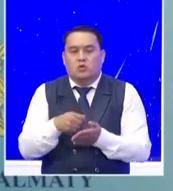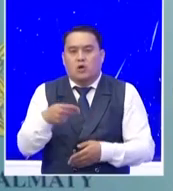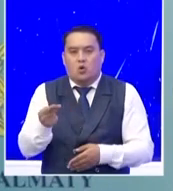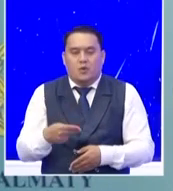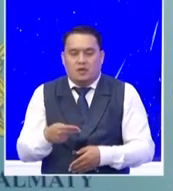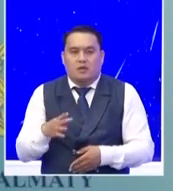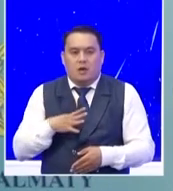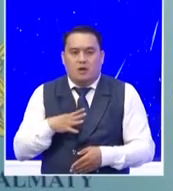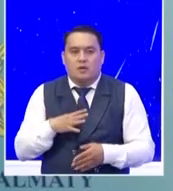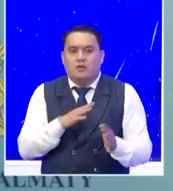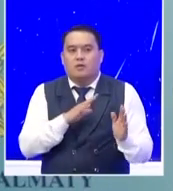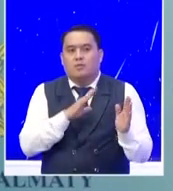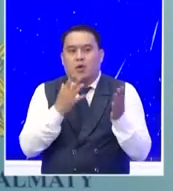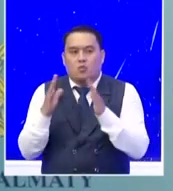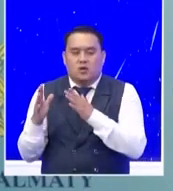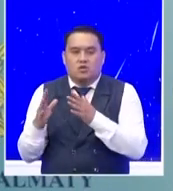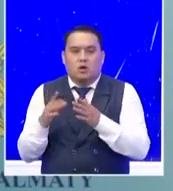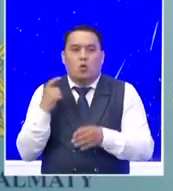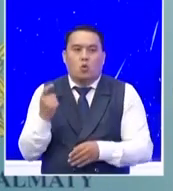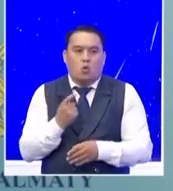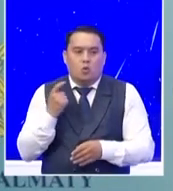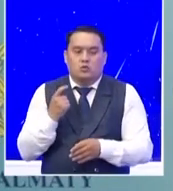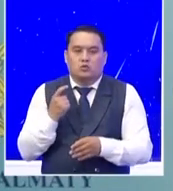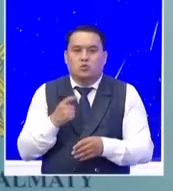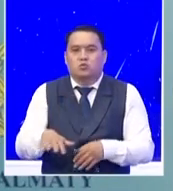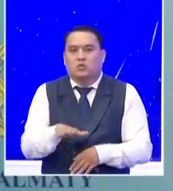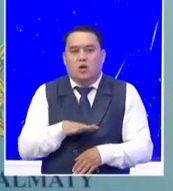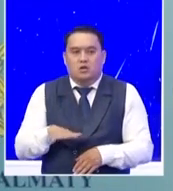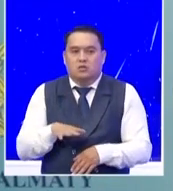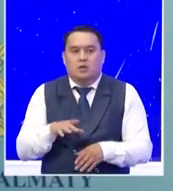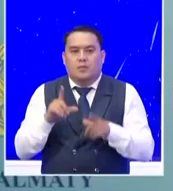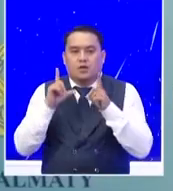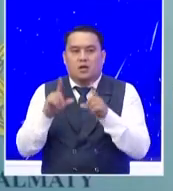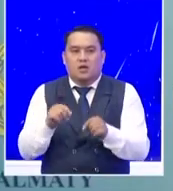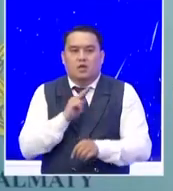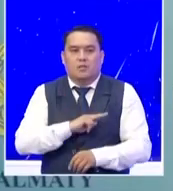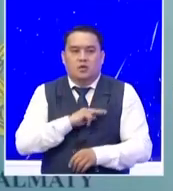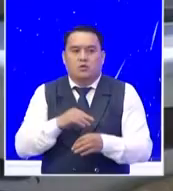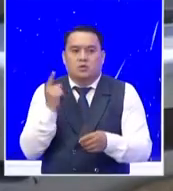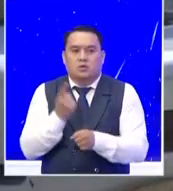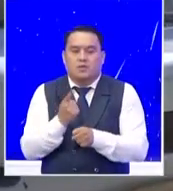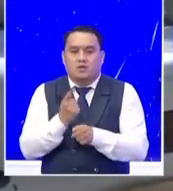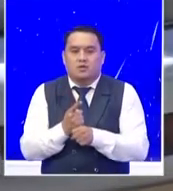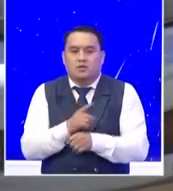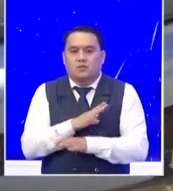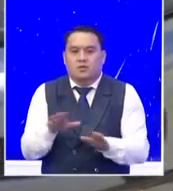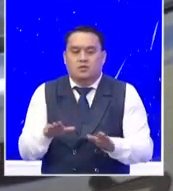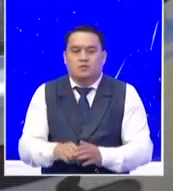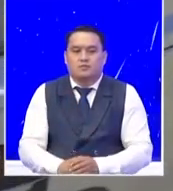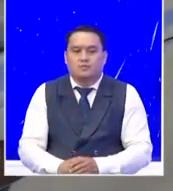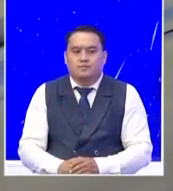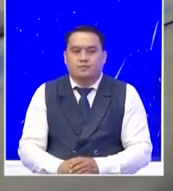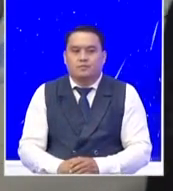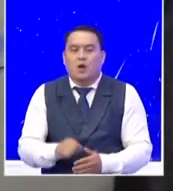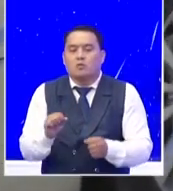құжаттары бар бау-бақша, қоғамдарына саяжай учаскелеріне жол тартқан азаматтарға жүруге тыйым салынбайды. Облыс әкімінің тапсырмасымен